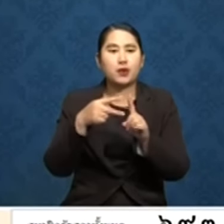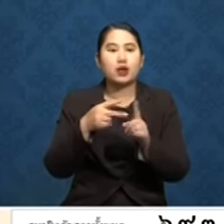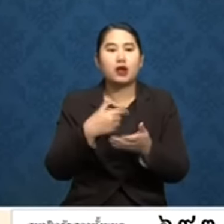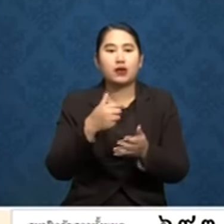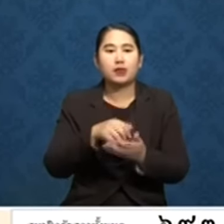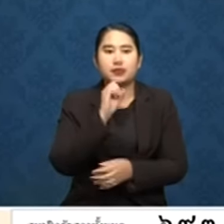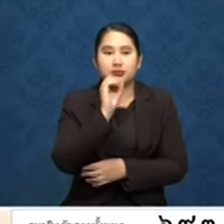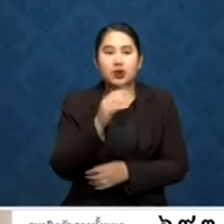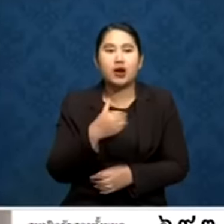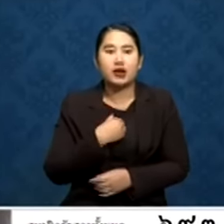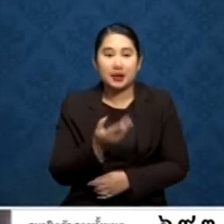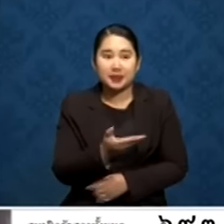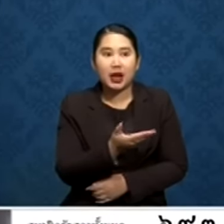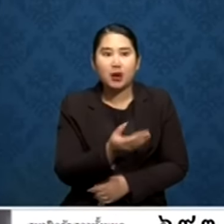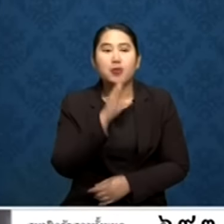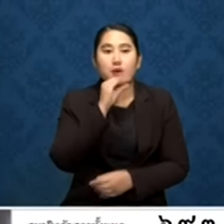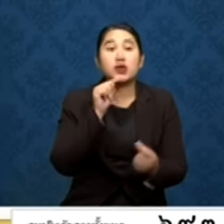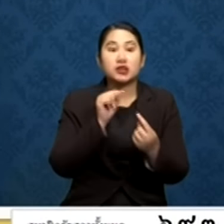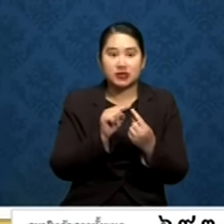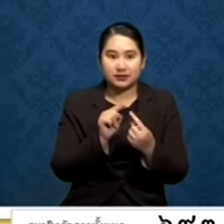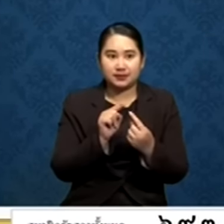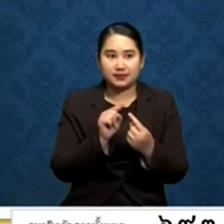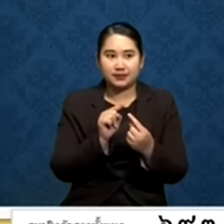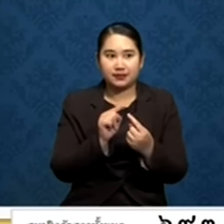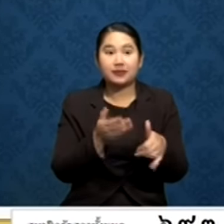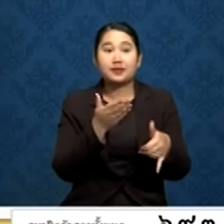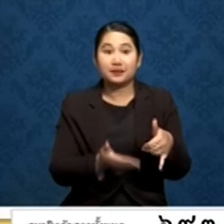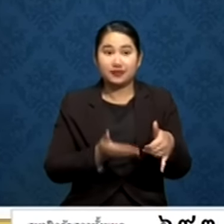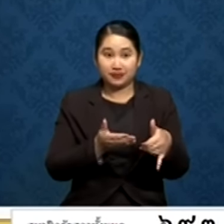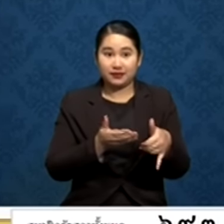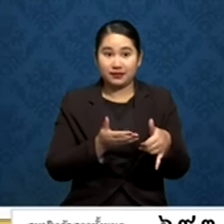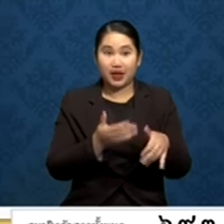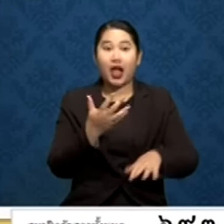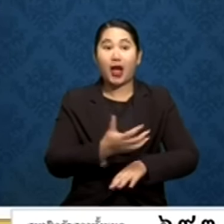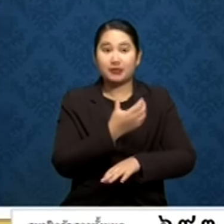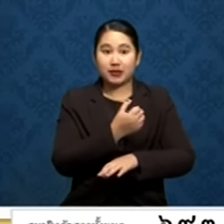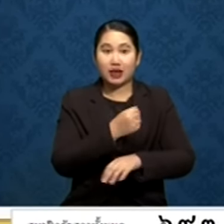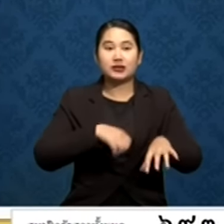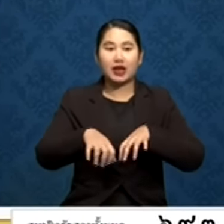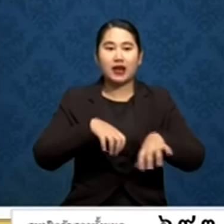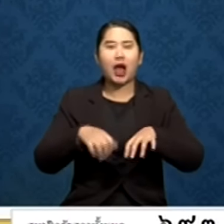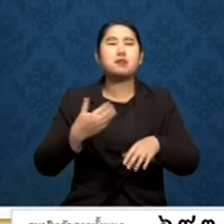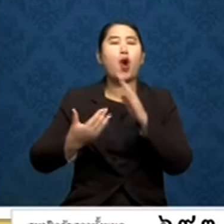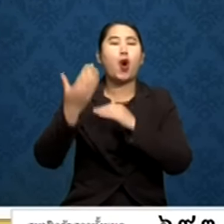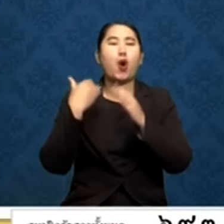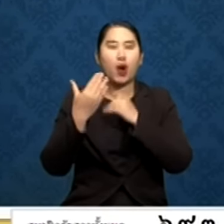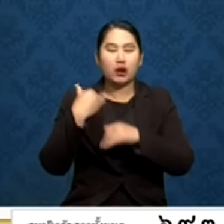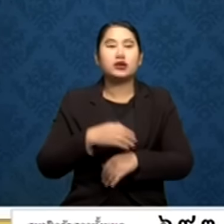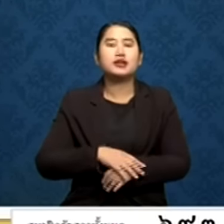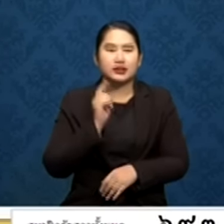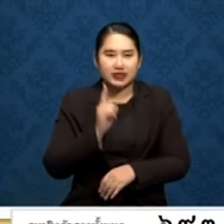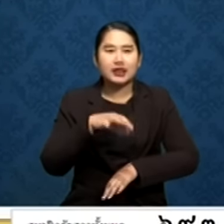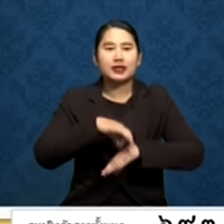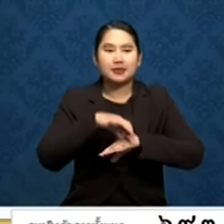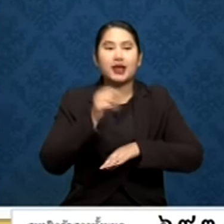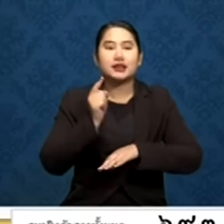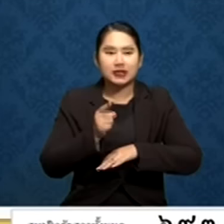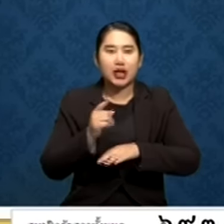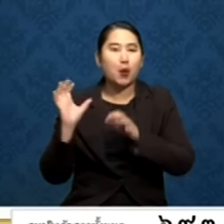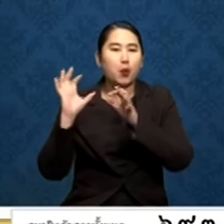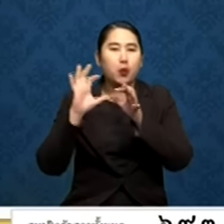บุคคลที่ท่านรองประดอนพูดถึงเนี่ยก็ได้มีอำนาจในการบริหารราชการแผ่นดินในอดีตจริงๆแล้วก็มีส่งผลมาถึงปั